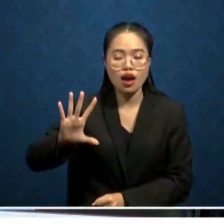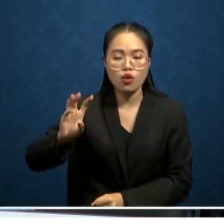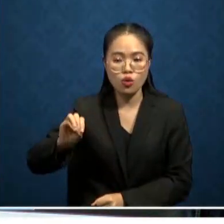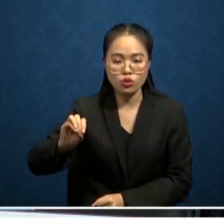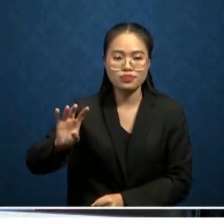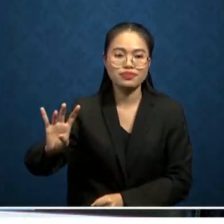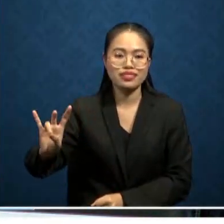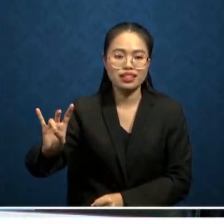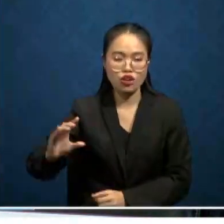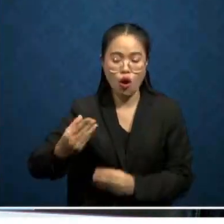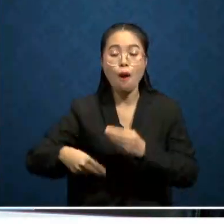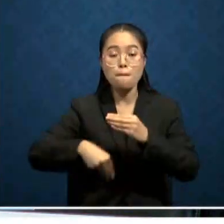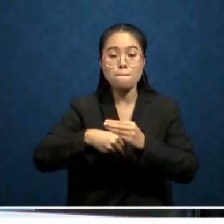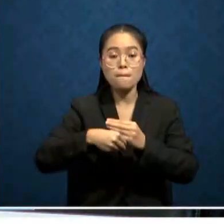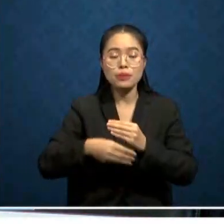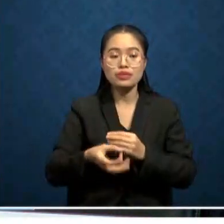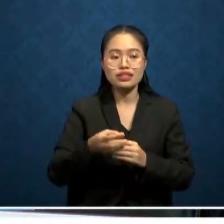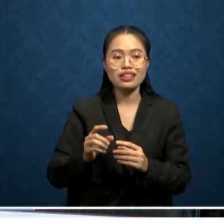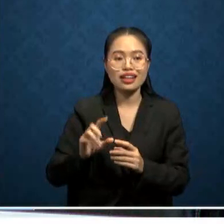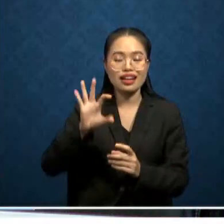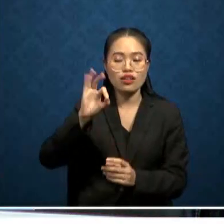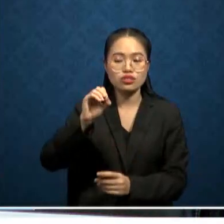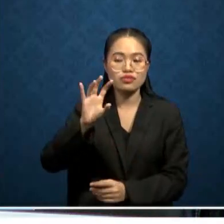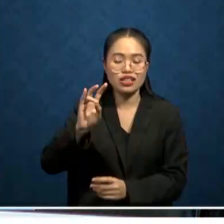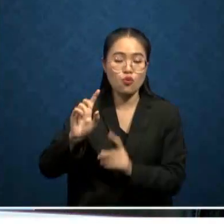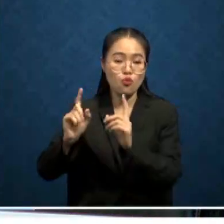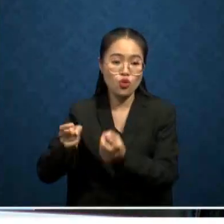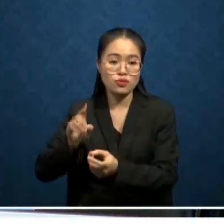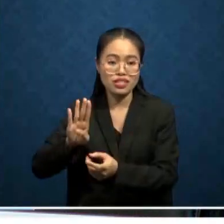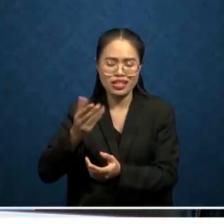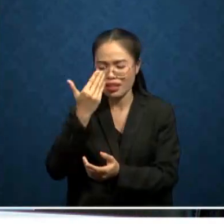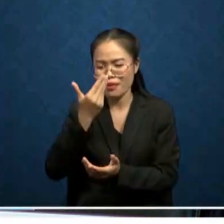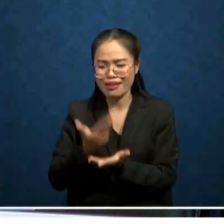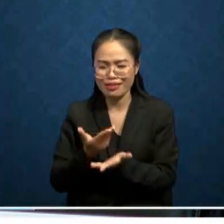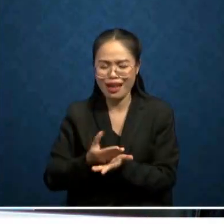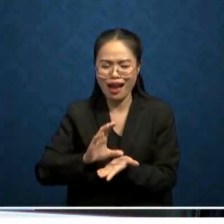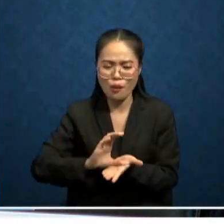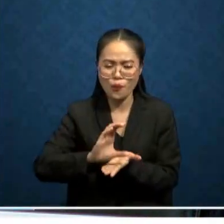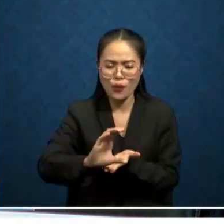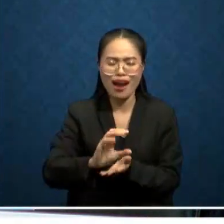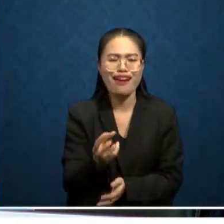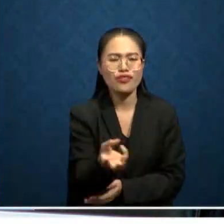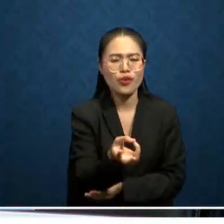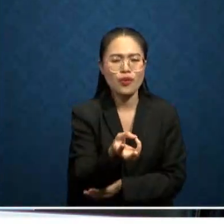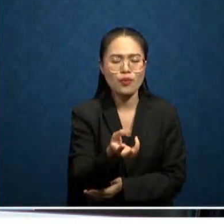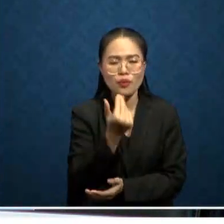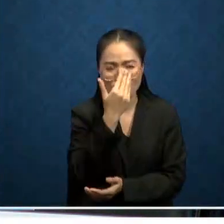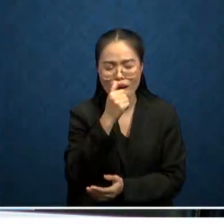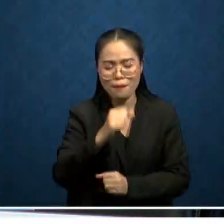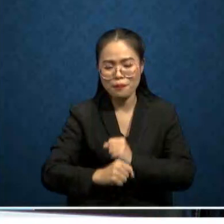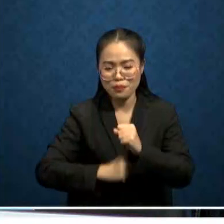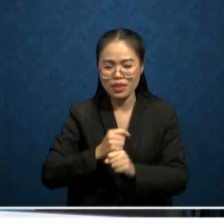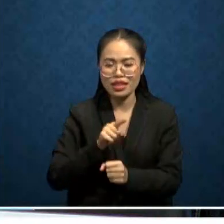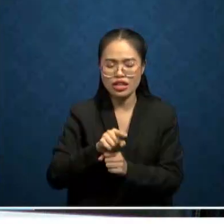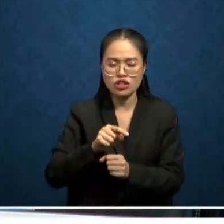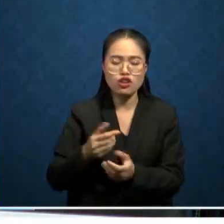ขออนุญาตเพิ่มเติมเรื่องของ 97วเลบ 4ทำไมออกทำไมอนุมัติได้น้อยนะครับปี 97วเล 4เนี่ยเป็นเรื่องของการส่งเสริมการใช้